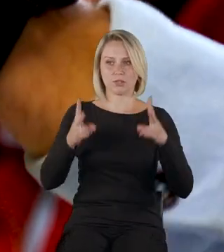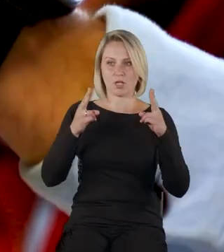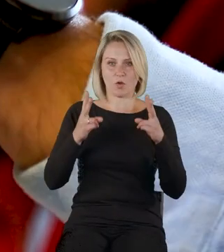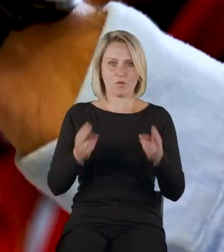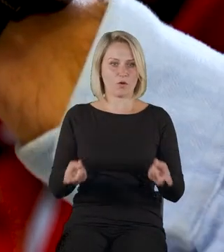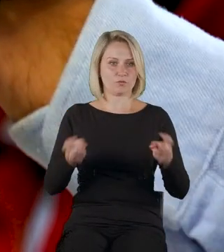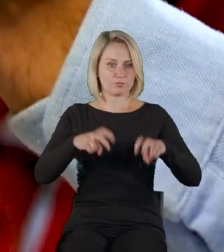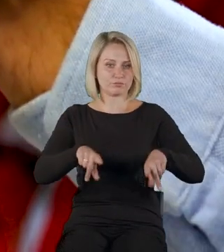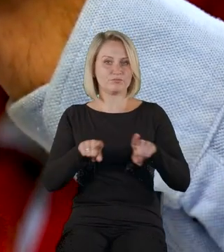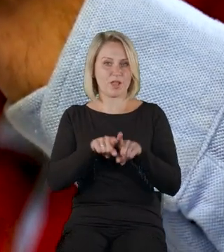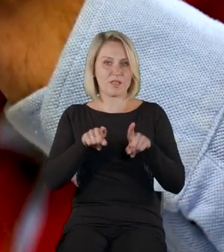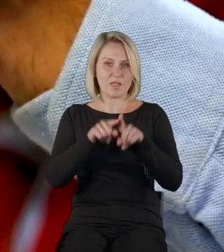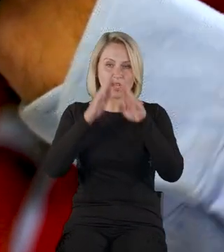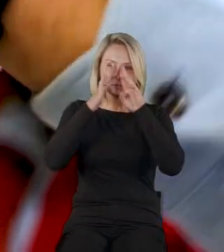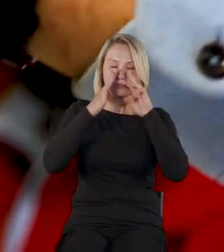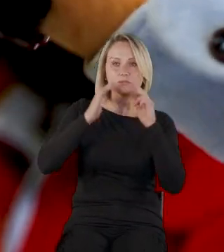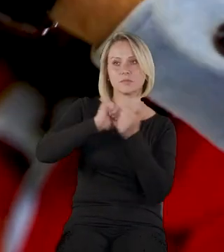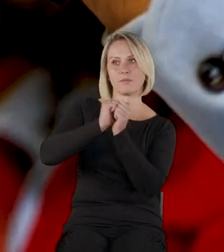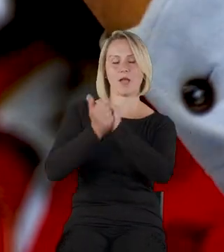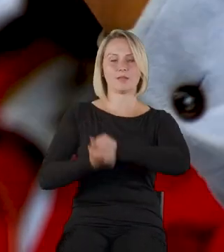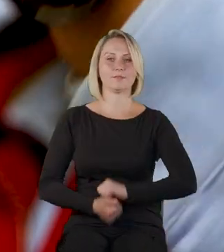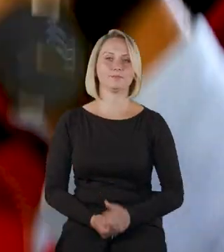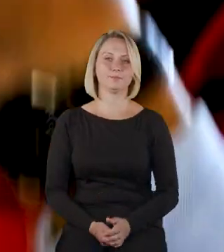oraz zmian śródmiąższowych.